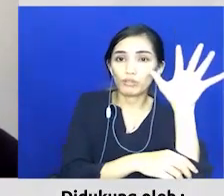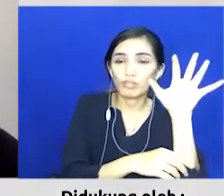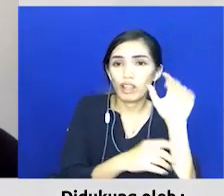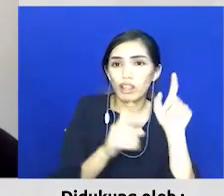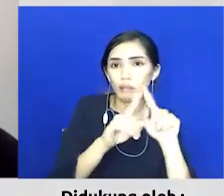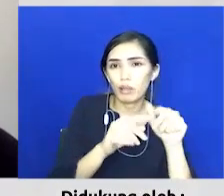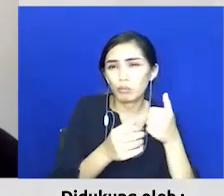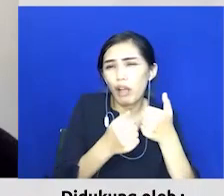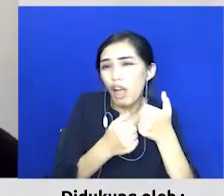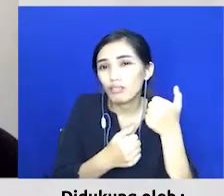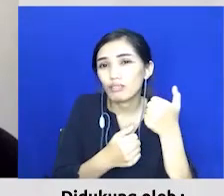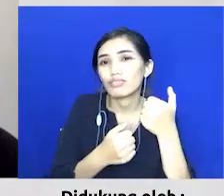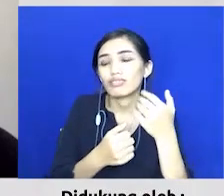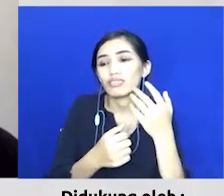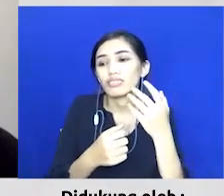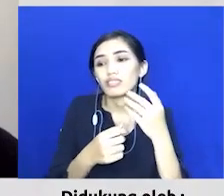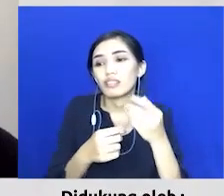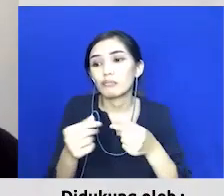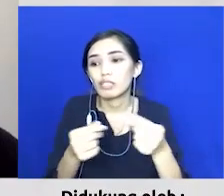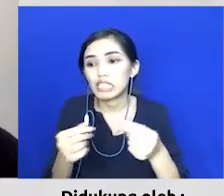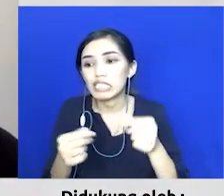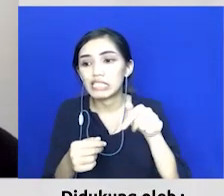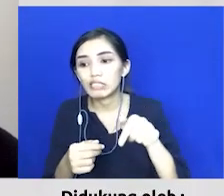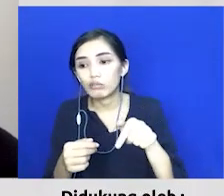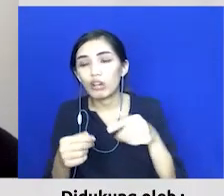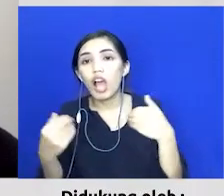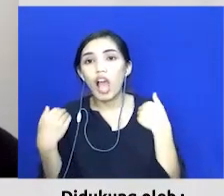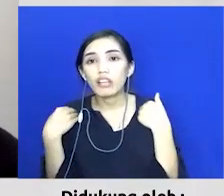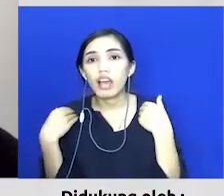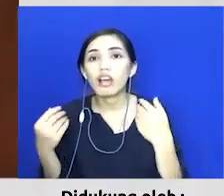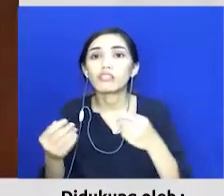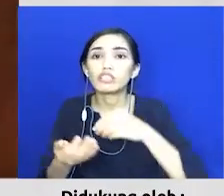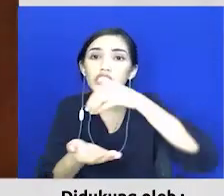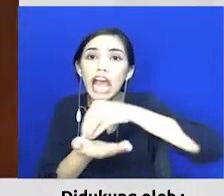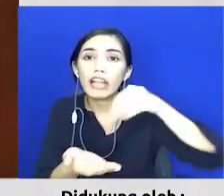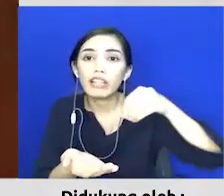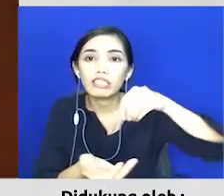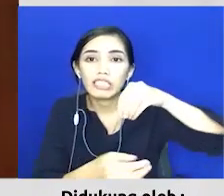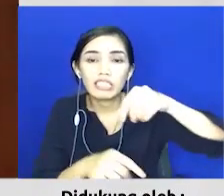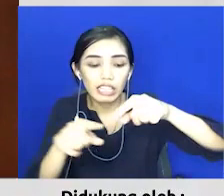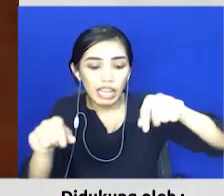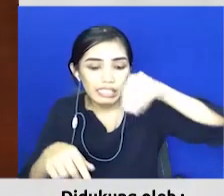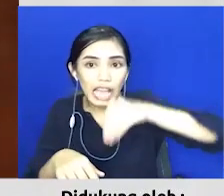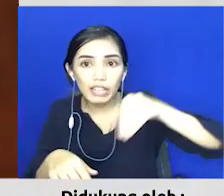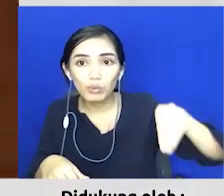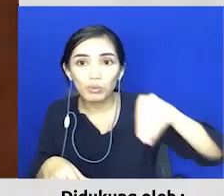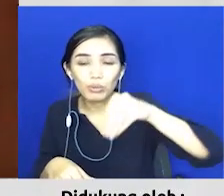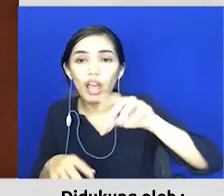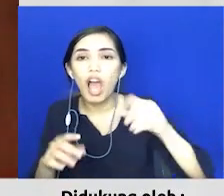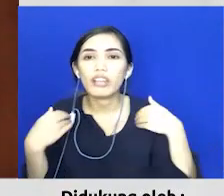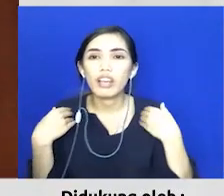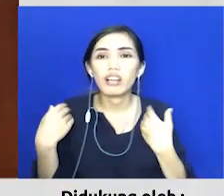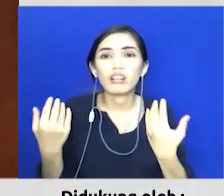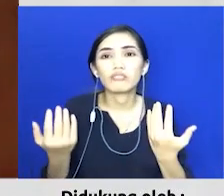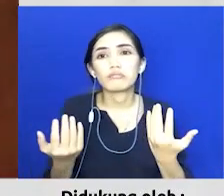karcis susah ya, lain ya kan. Nah sekarang ini juga kita tidak bisa bicara